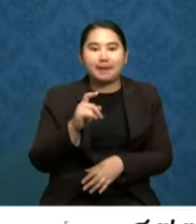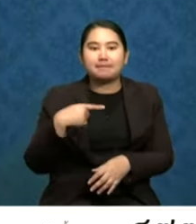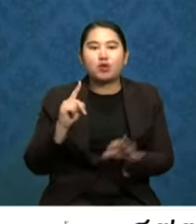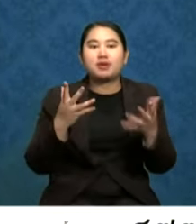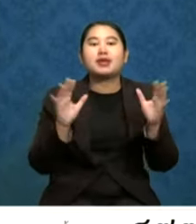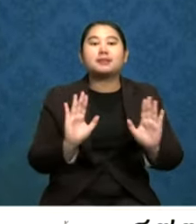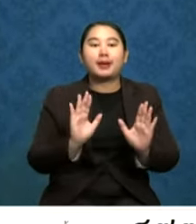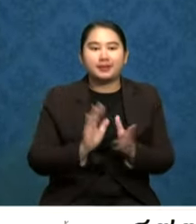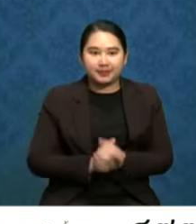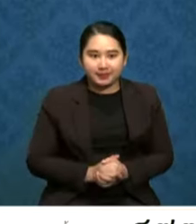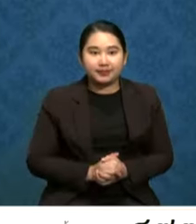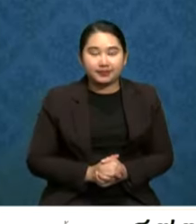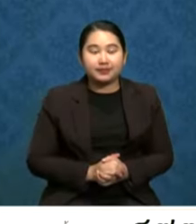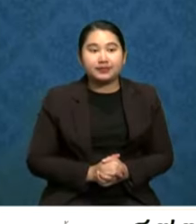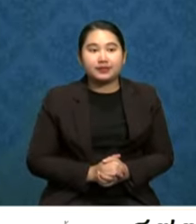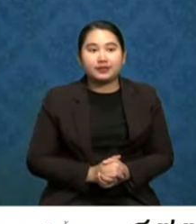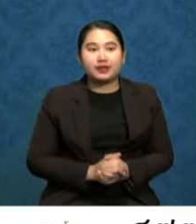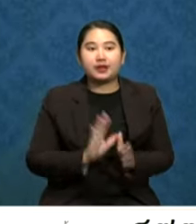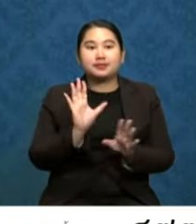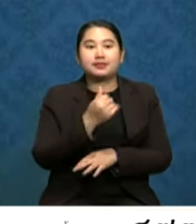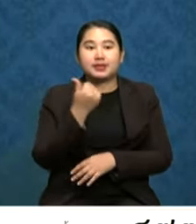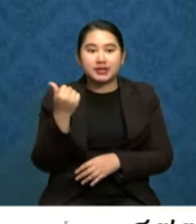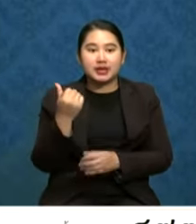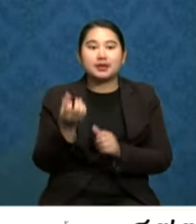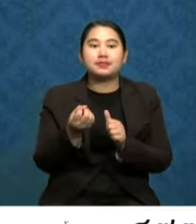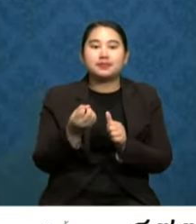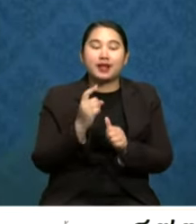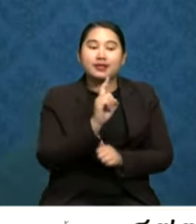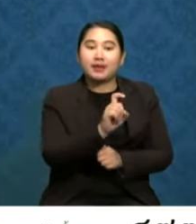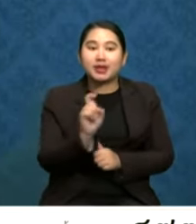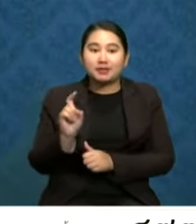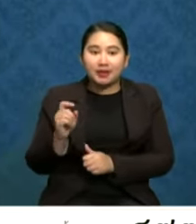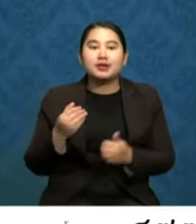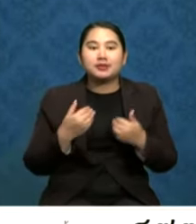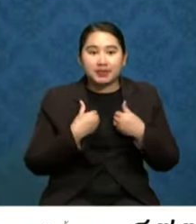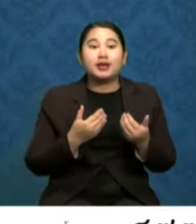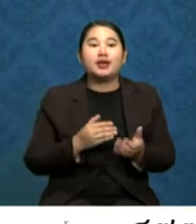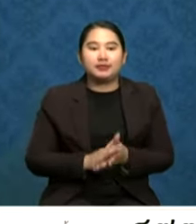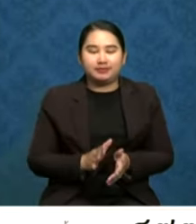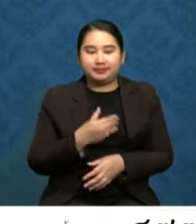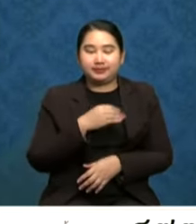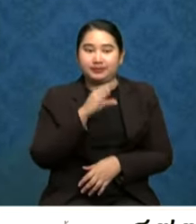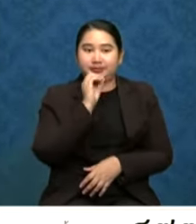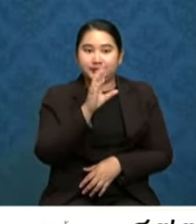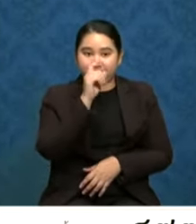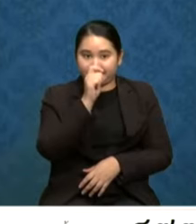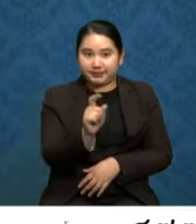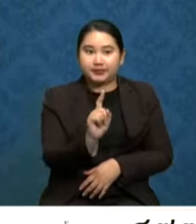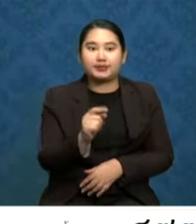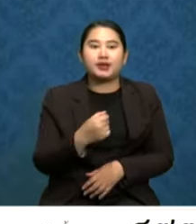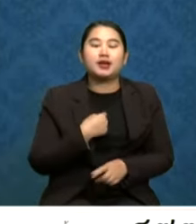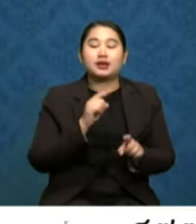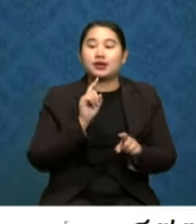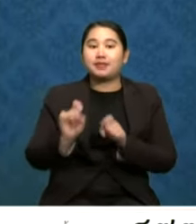ประโยชน์นะครับส่วนประเด็นอื่นๆที่มีการมีการสอบถามกันผมต้องเรียนด้วยความเคารพอย่างงี้ครับว่ามีการสอบ